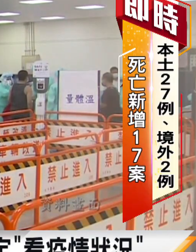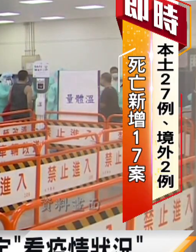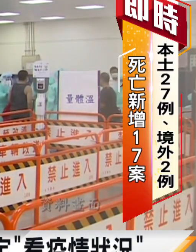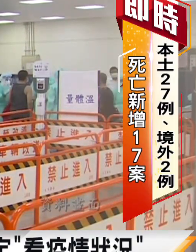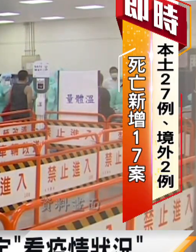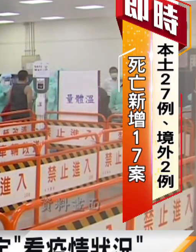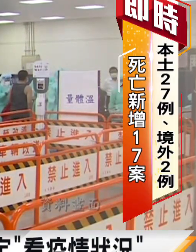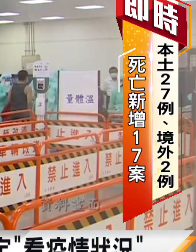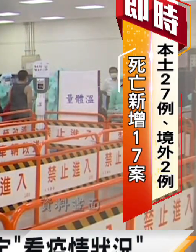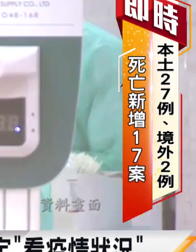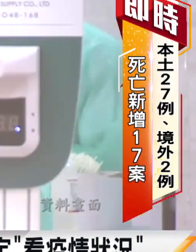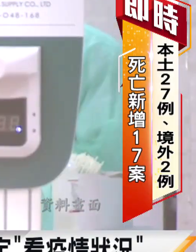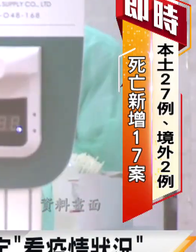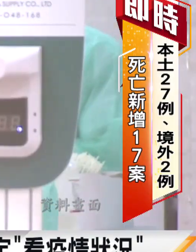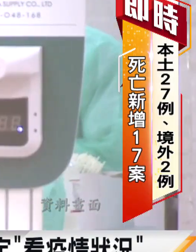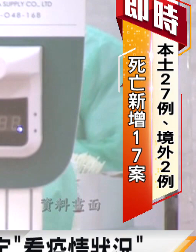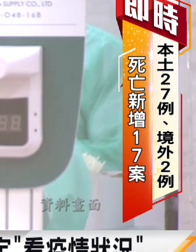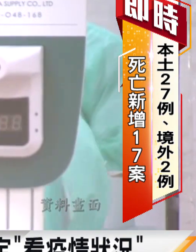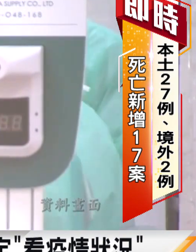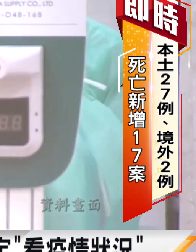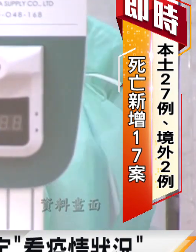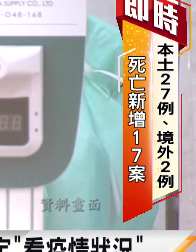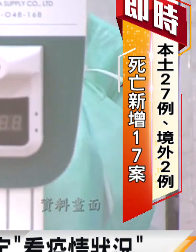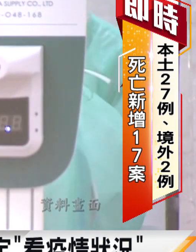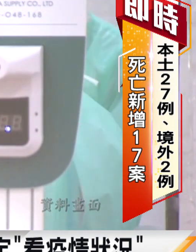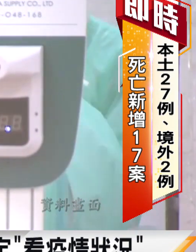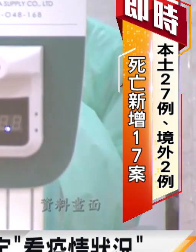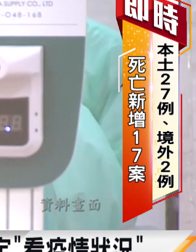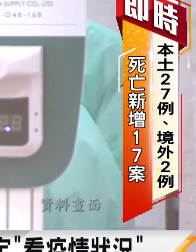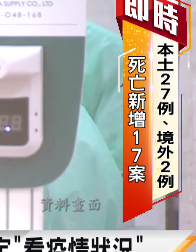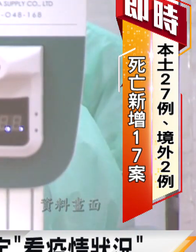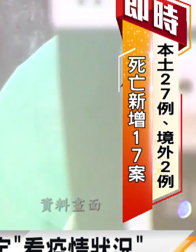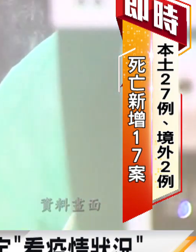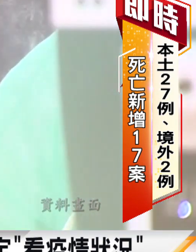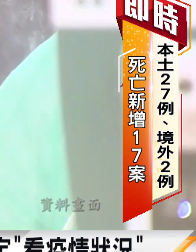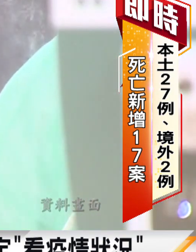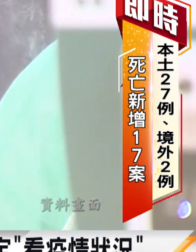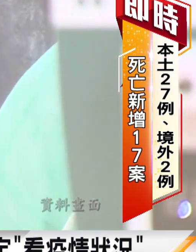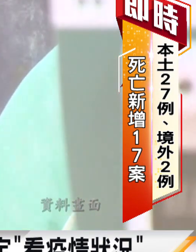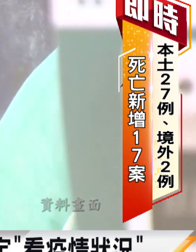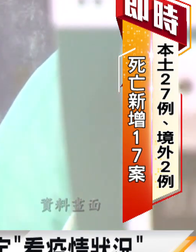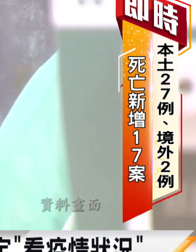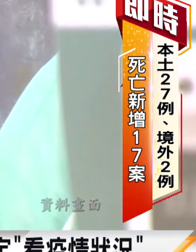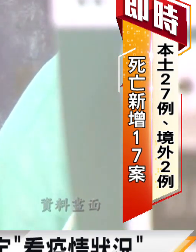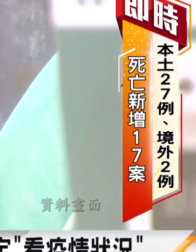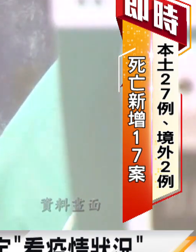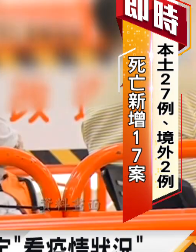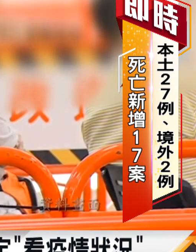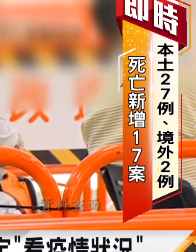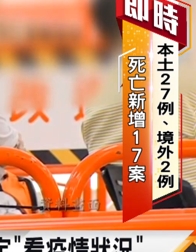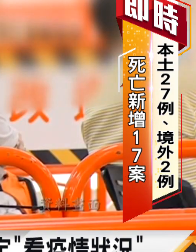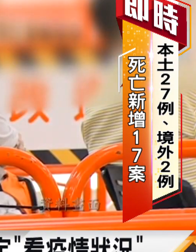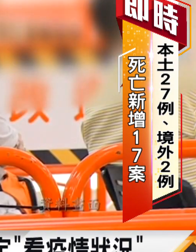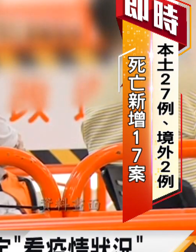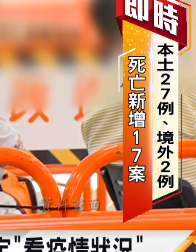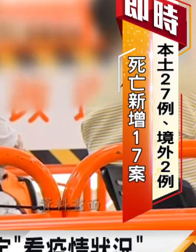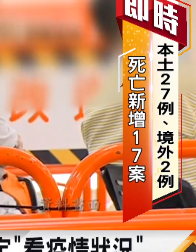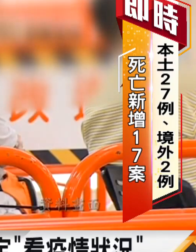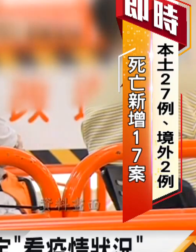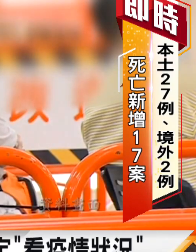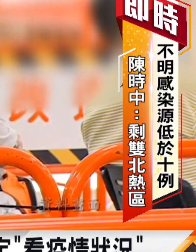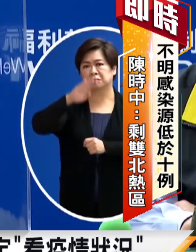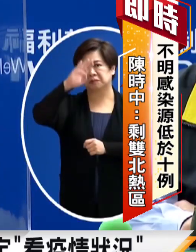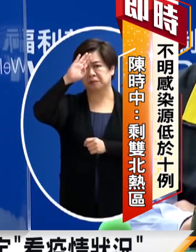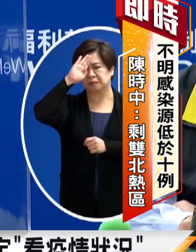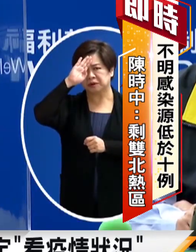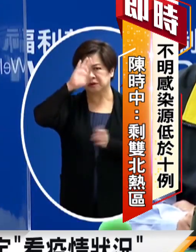确诊病例没有在急剧增加，疫情看起来相对稳定，大家都在期盼7月12号到底能不能解